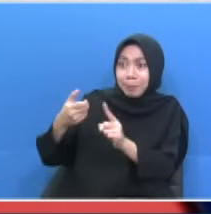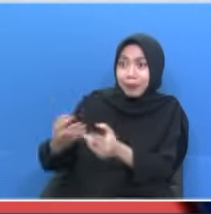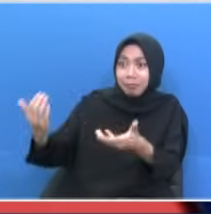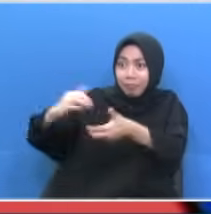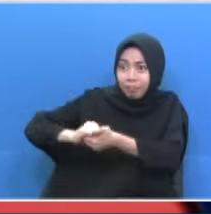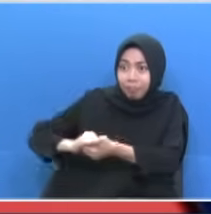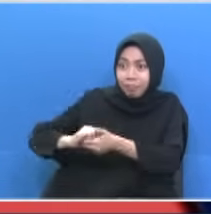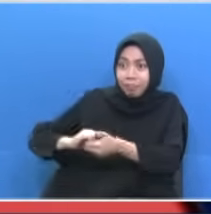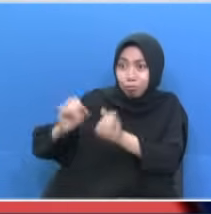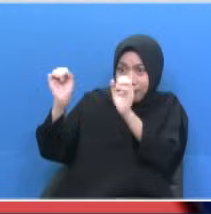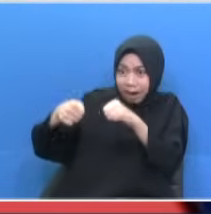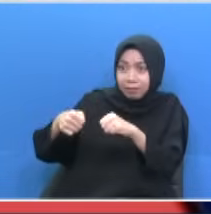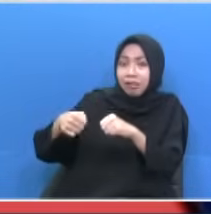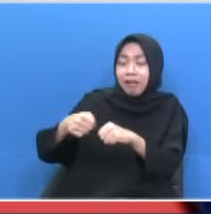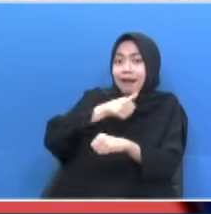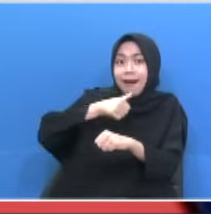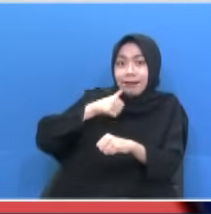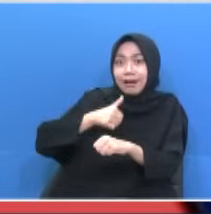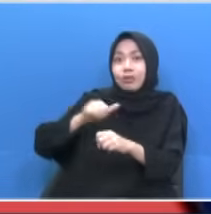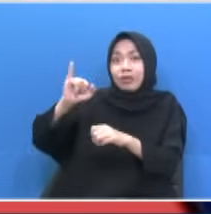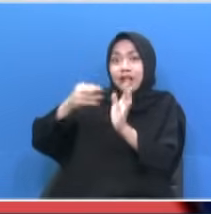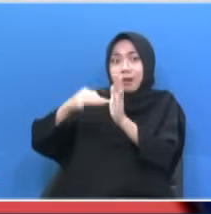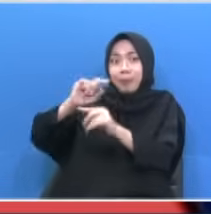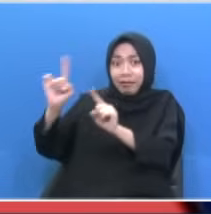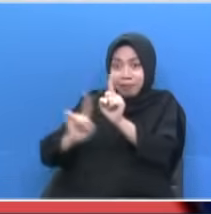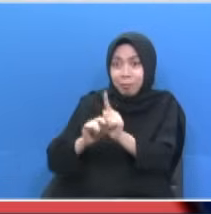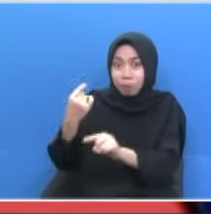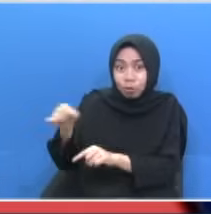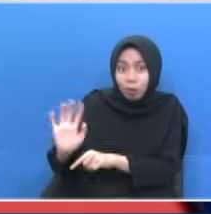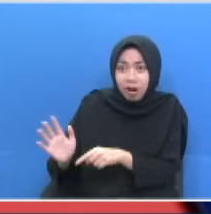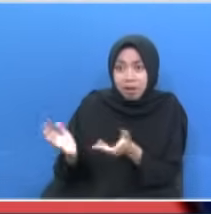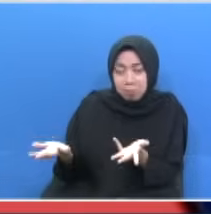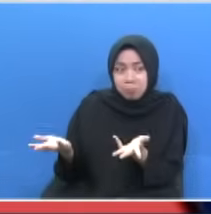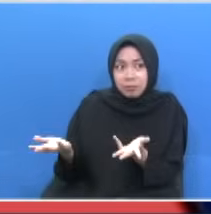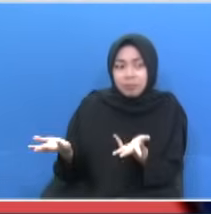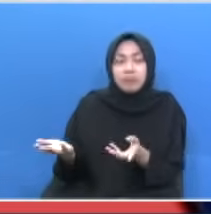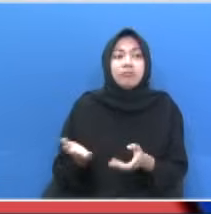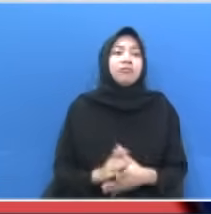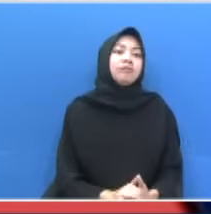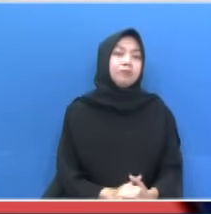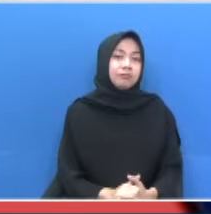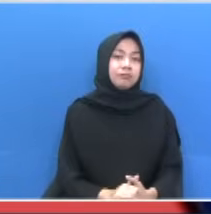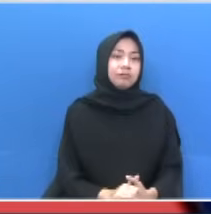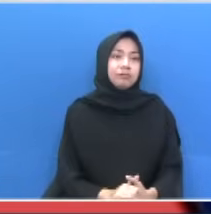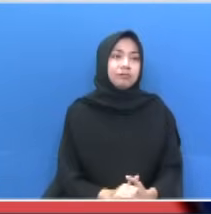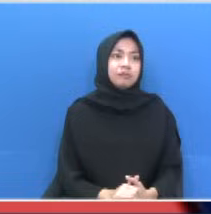PKB bersepakat untuk musim panas dan Muhaimin Iskandar